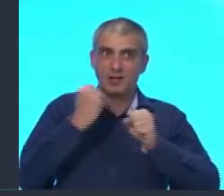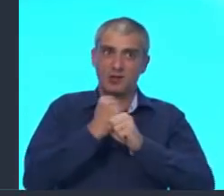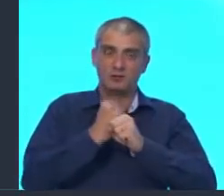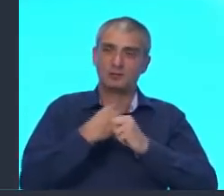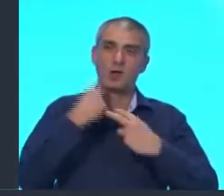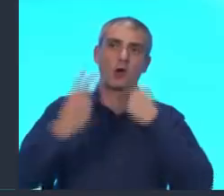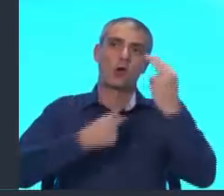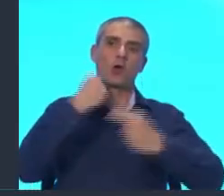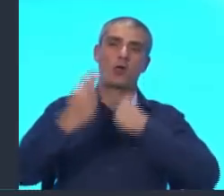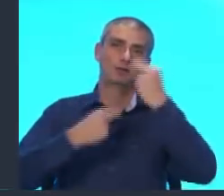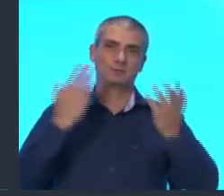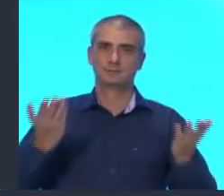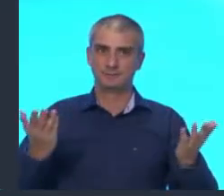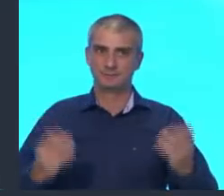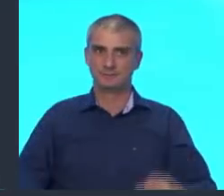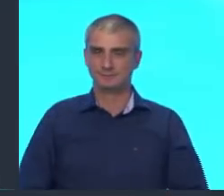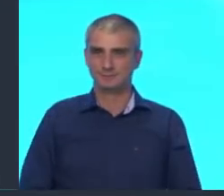עושה קולות.